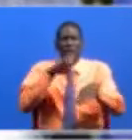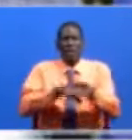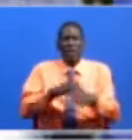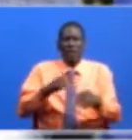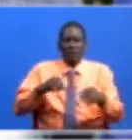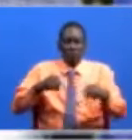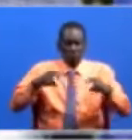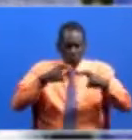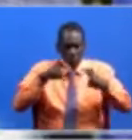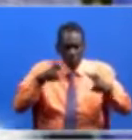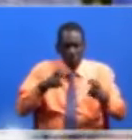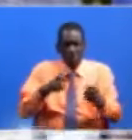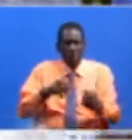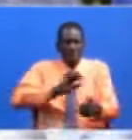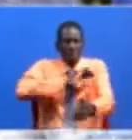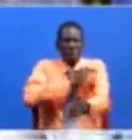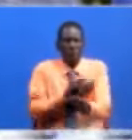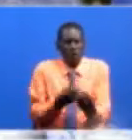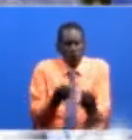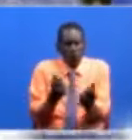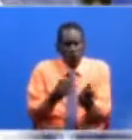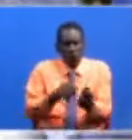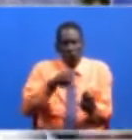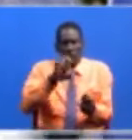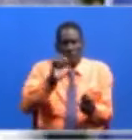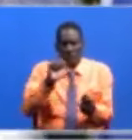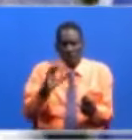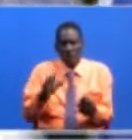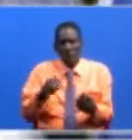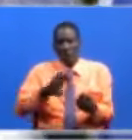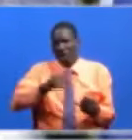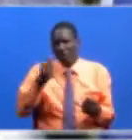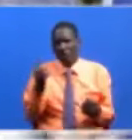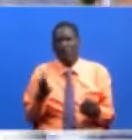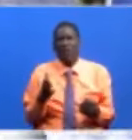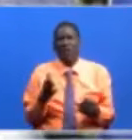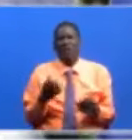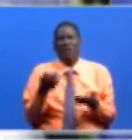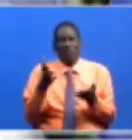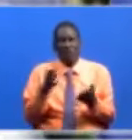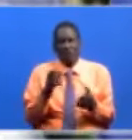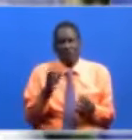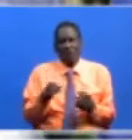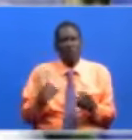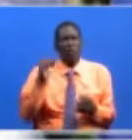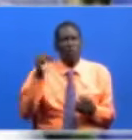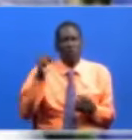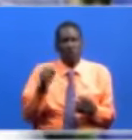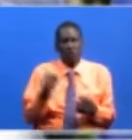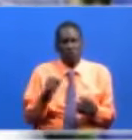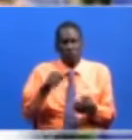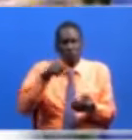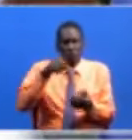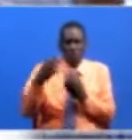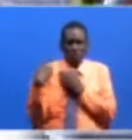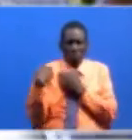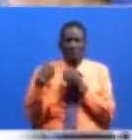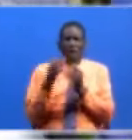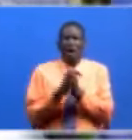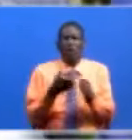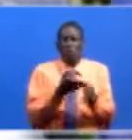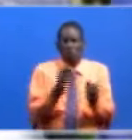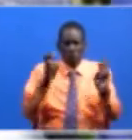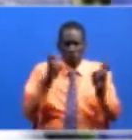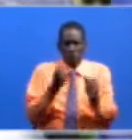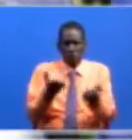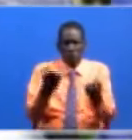power is a solution to EACC, but there are other consequences that come with prosecutorial power. There are political implications, and those